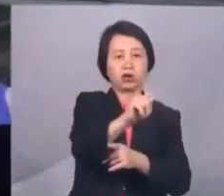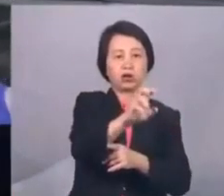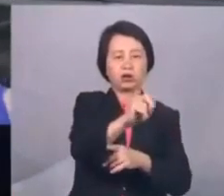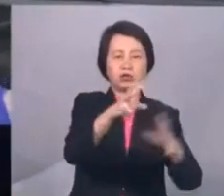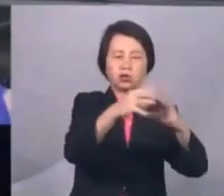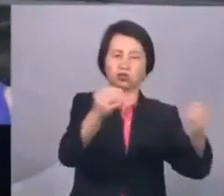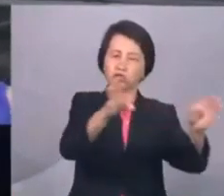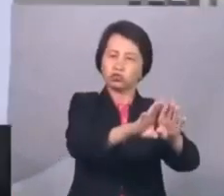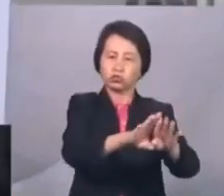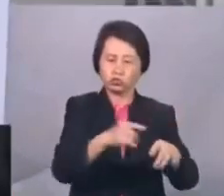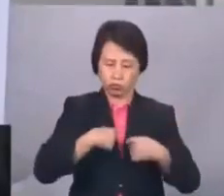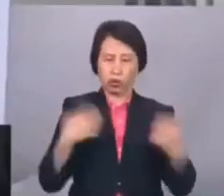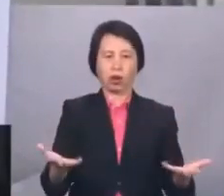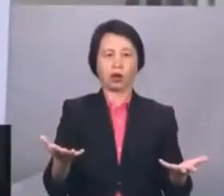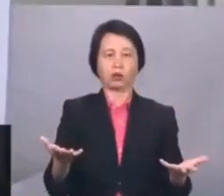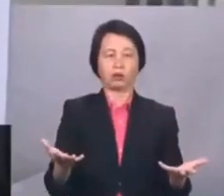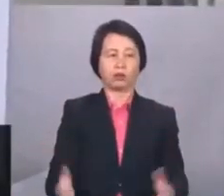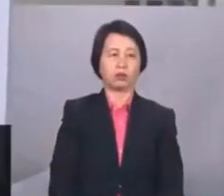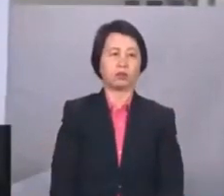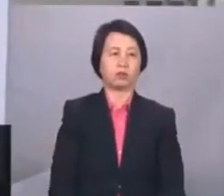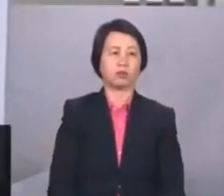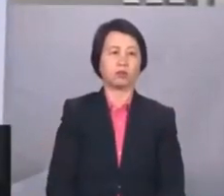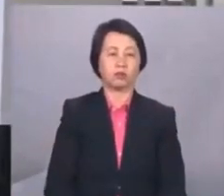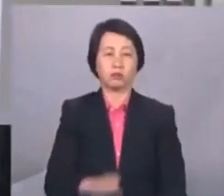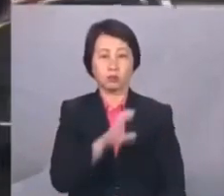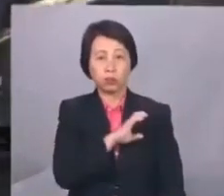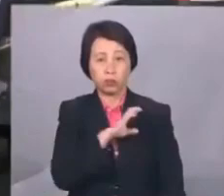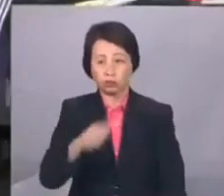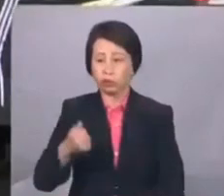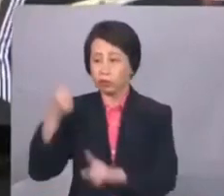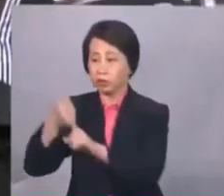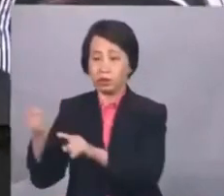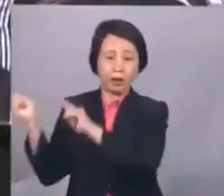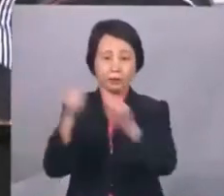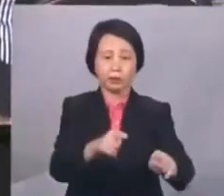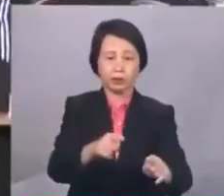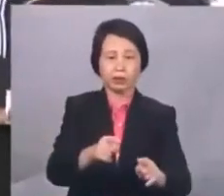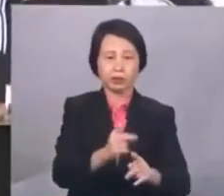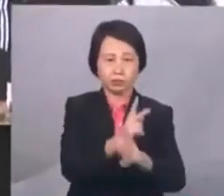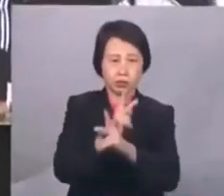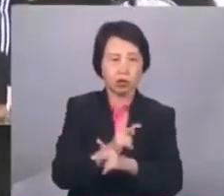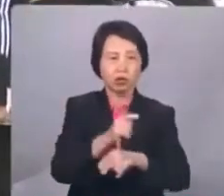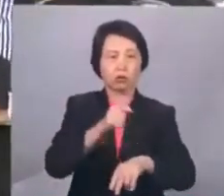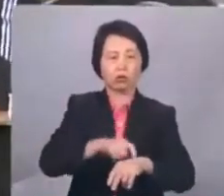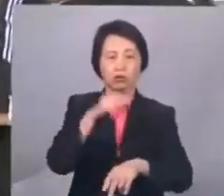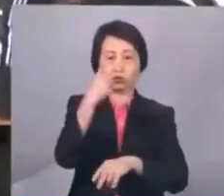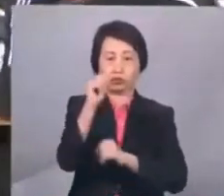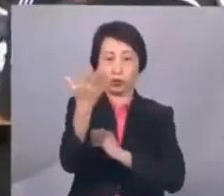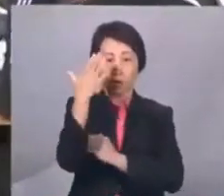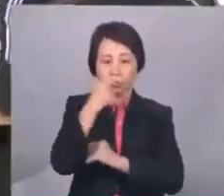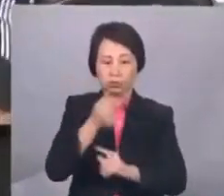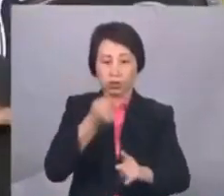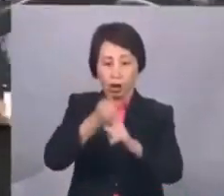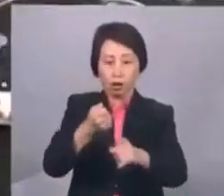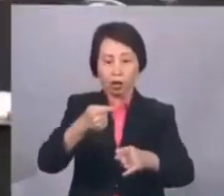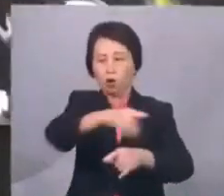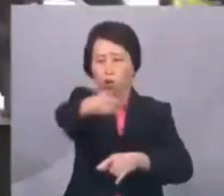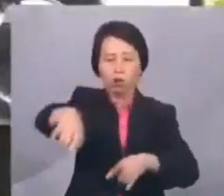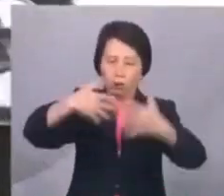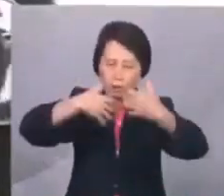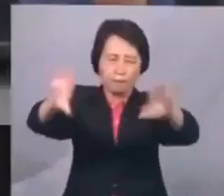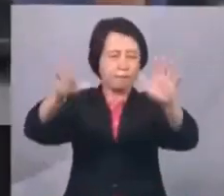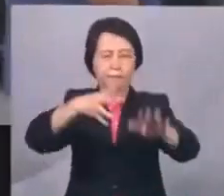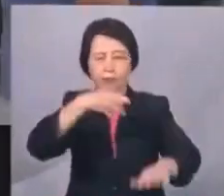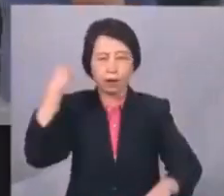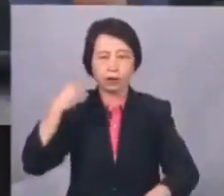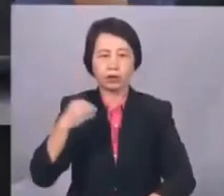apa solution dengan kami the police telah dikerahkan ke lokasi kira-kira 10 pagi untuk mengarahkan mereka pulang